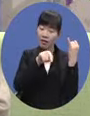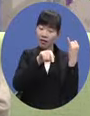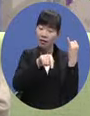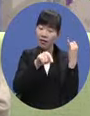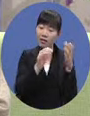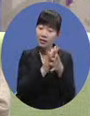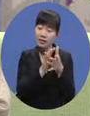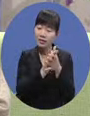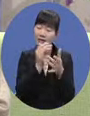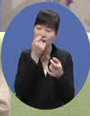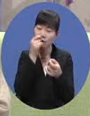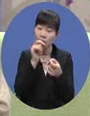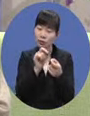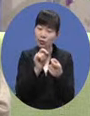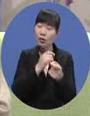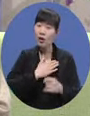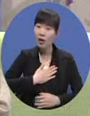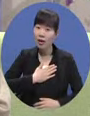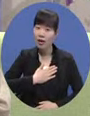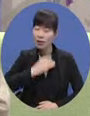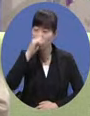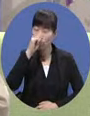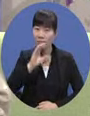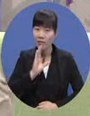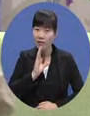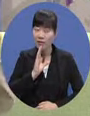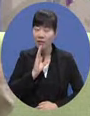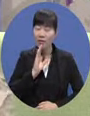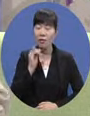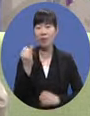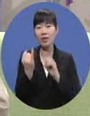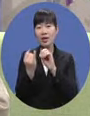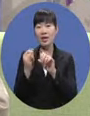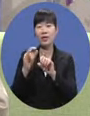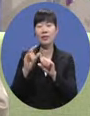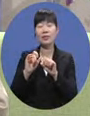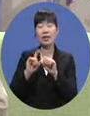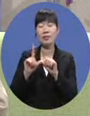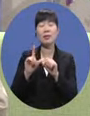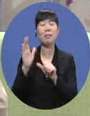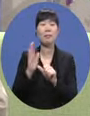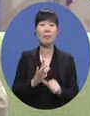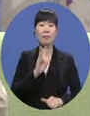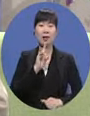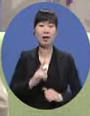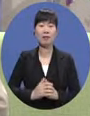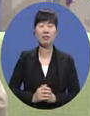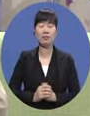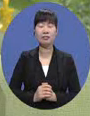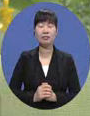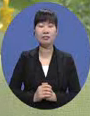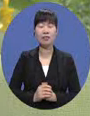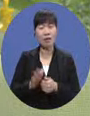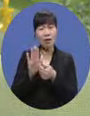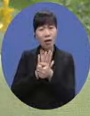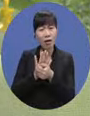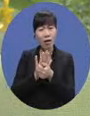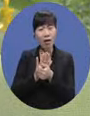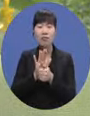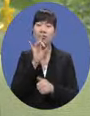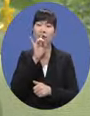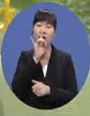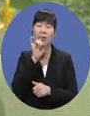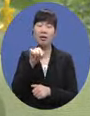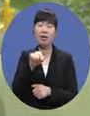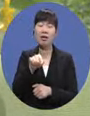친하게 지내라. 그런 게 좋지 않겠니? 이렇게 얘기하면 대부분 실패하세요. 아, 네. 이렇게 어르고 네. 달래는 건 안 네. 되는 거군요.